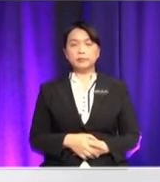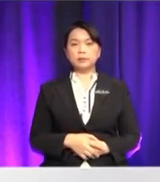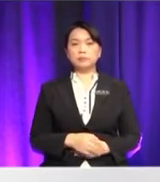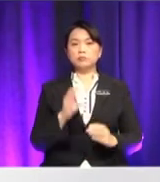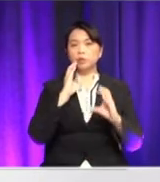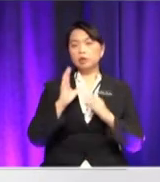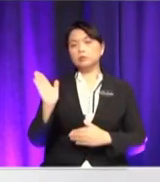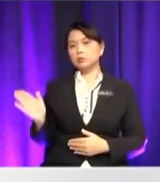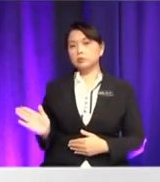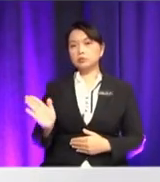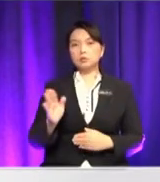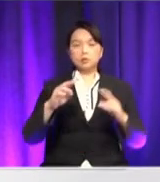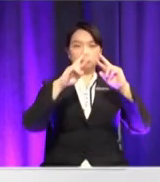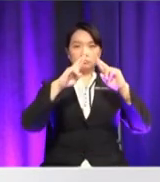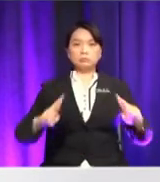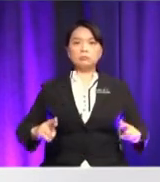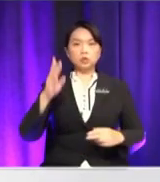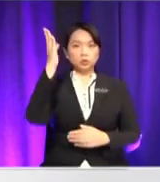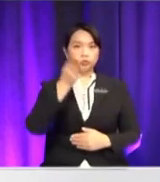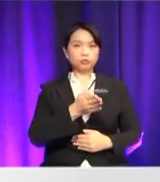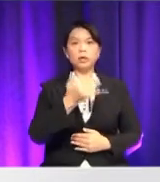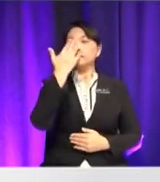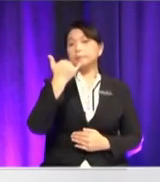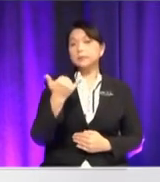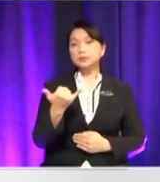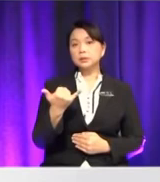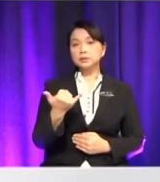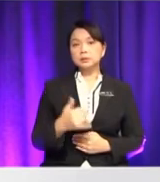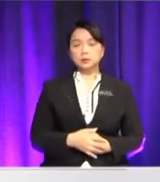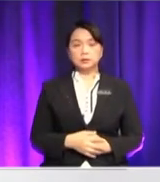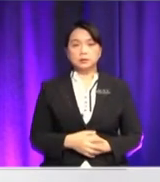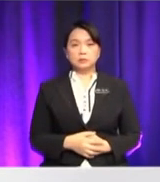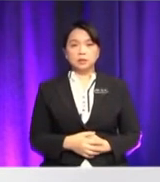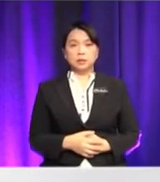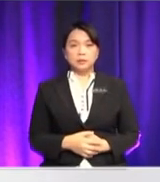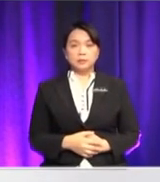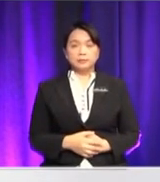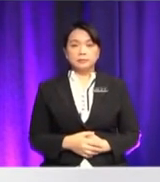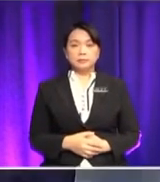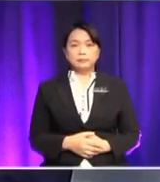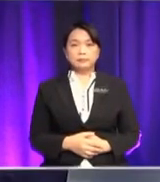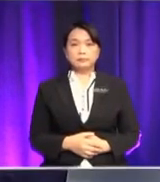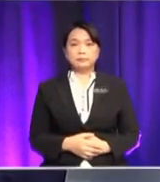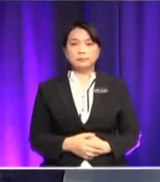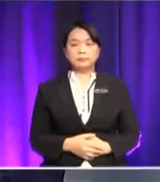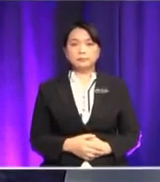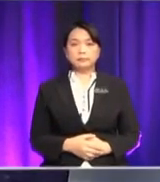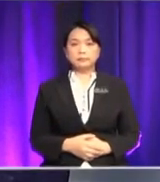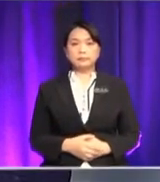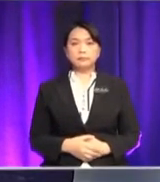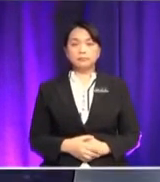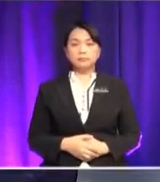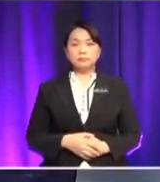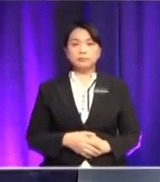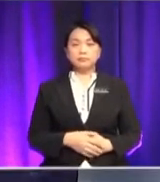Dini bisa Natal tuh Bombong curang atuh ah maneh